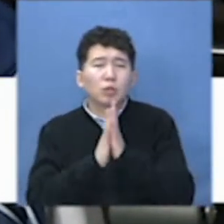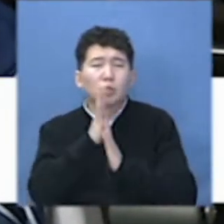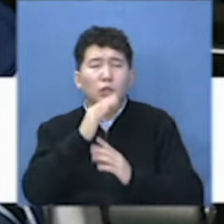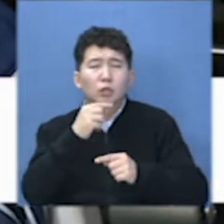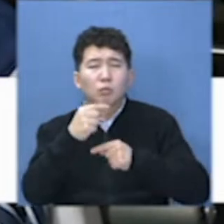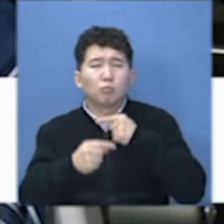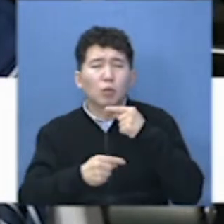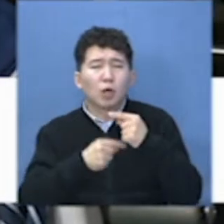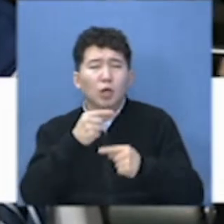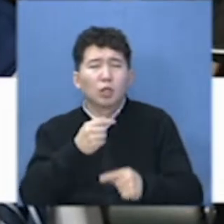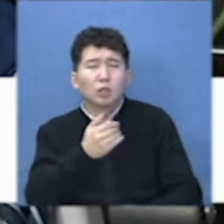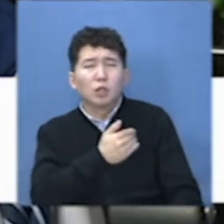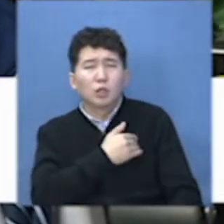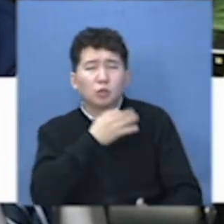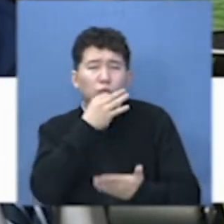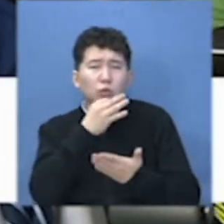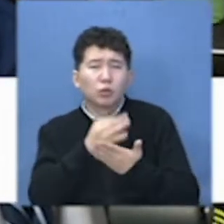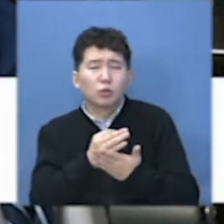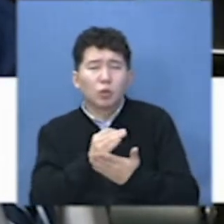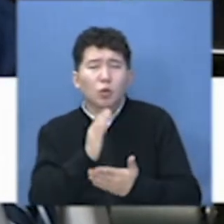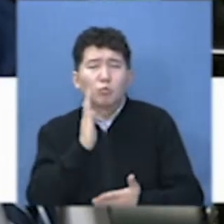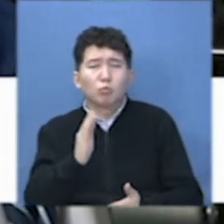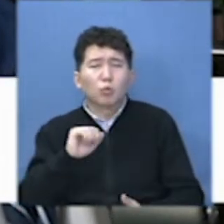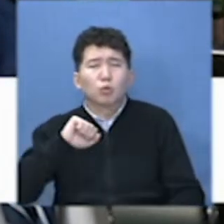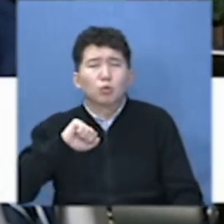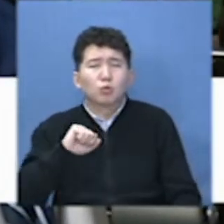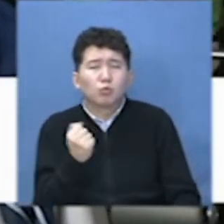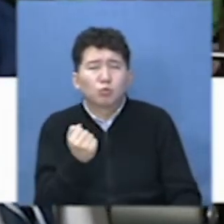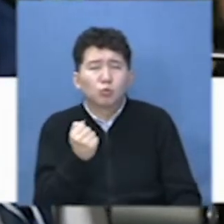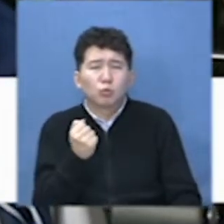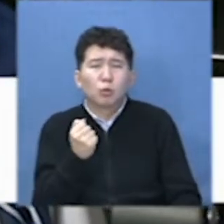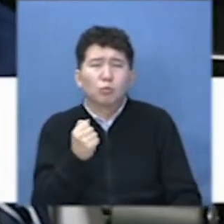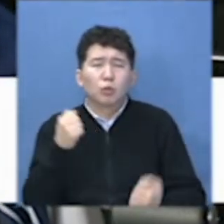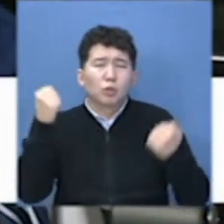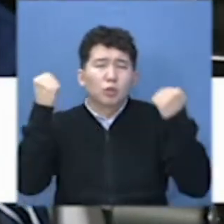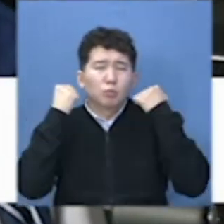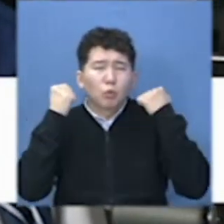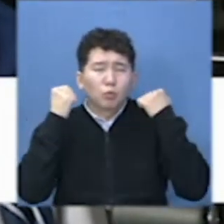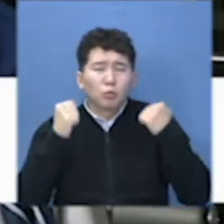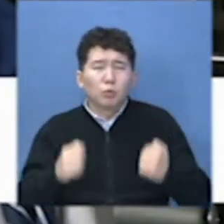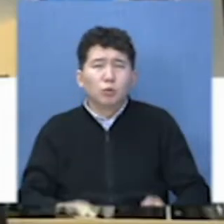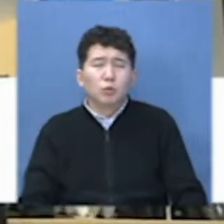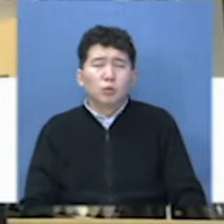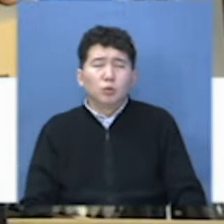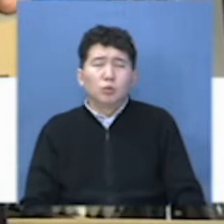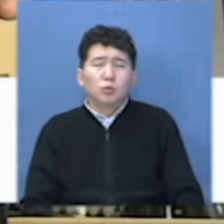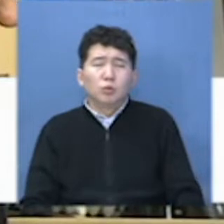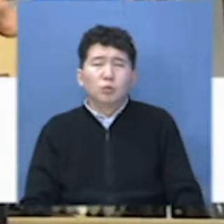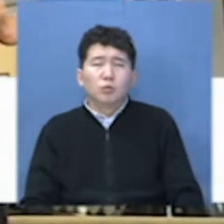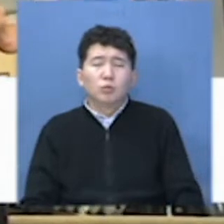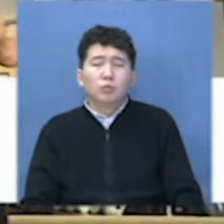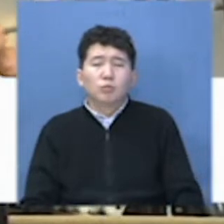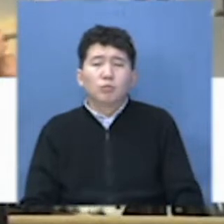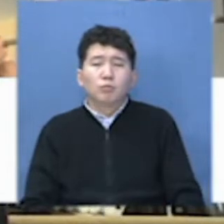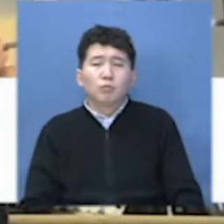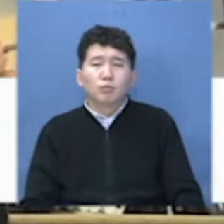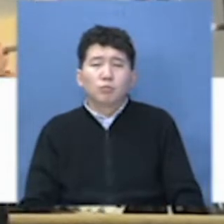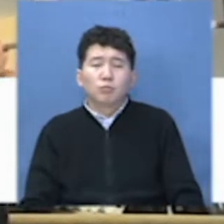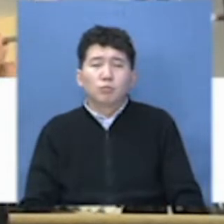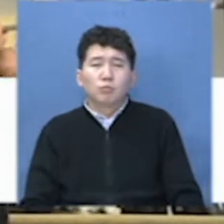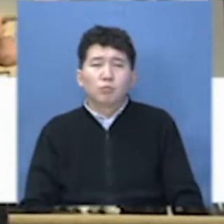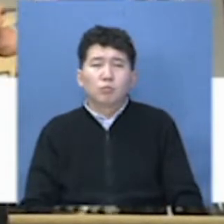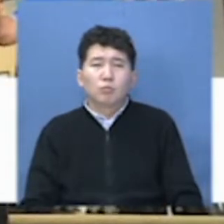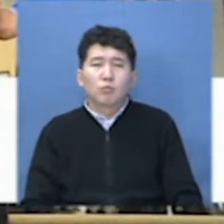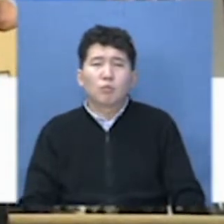айтқым келеді. Спортпен дос болыңдар. Үзбей жаттығып тұрыңдар. Кәсіби болмаса да үй жағдайында шұғылдануға болады. Түсірілім барысында зенет